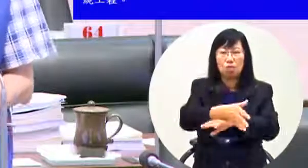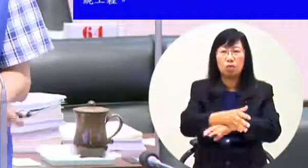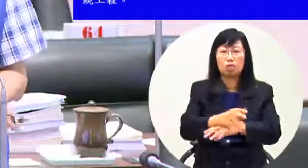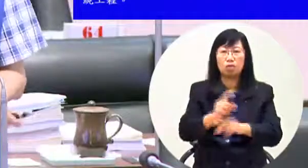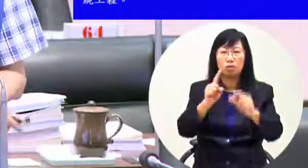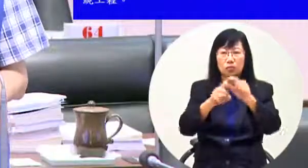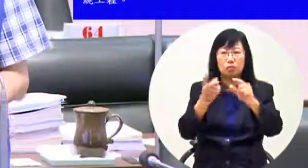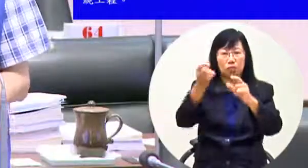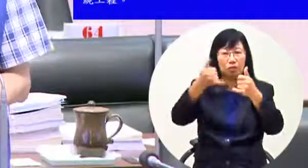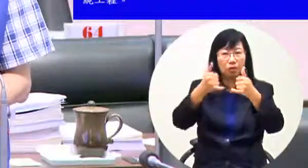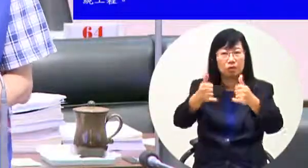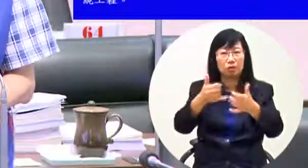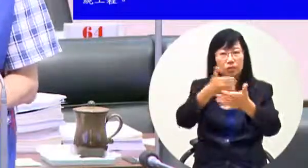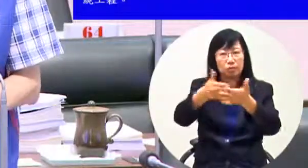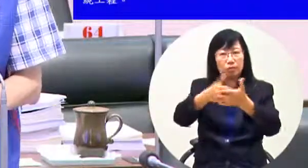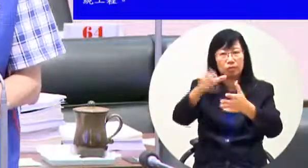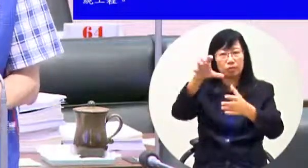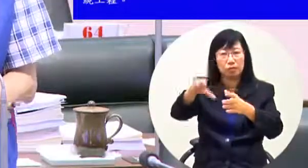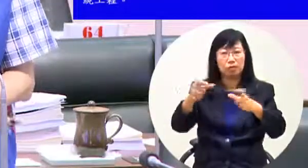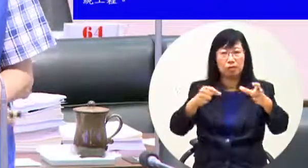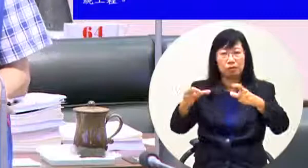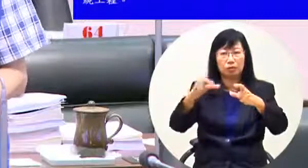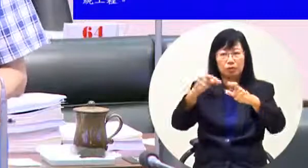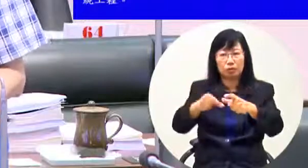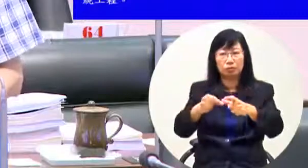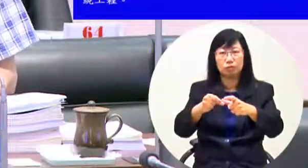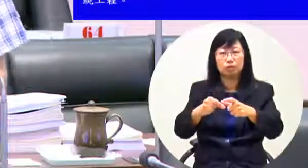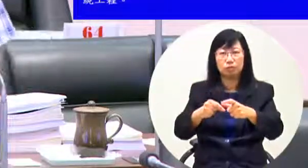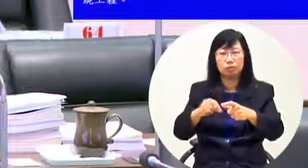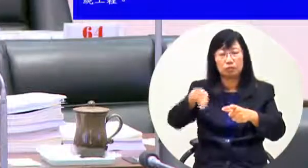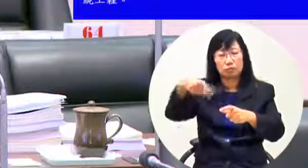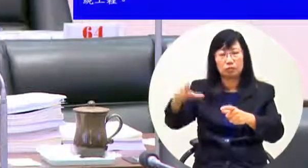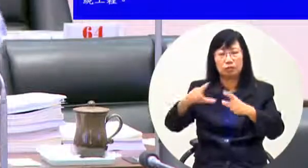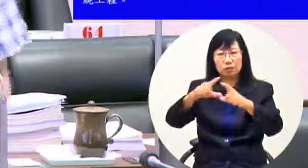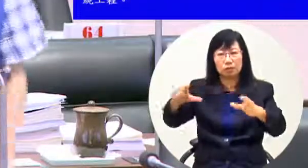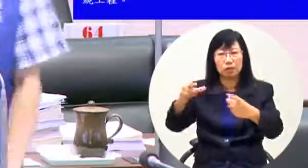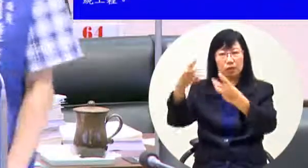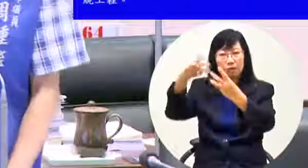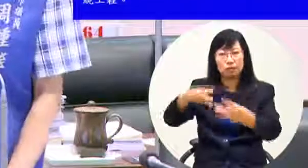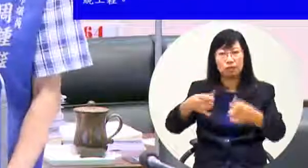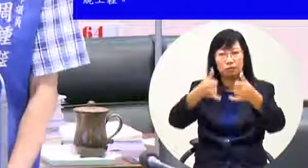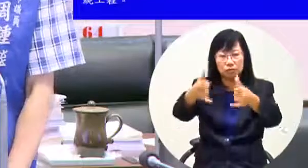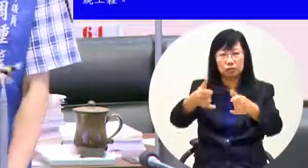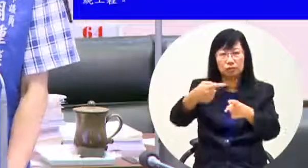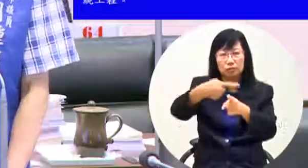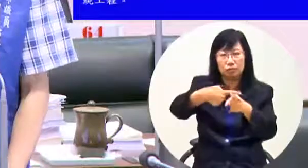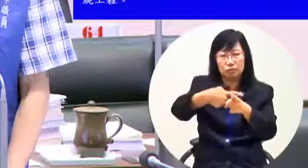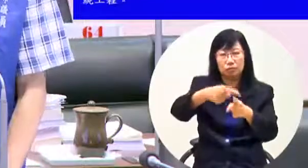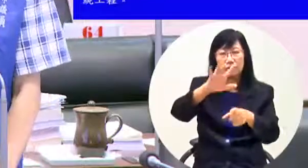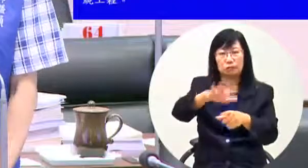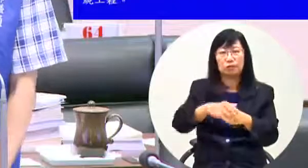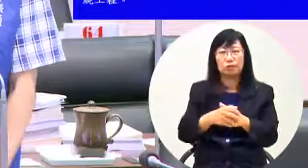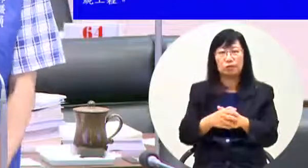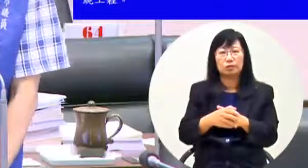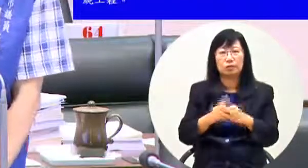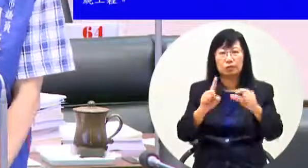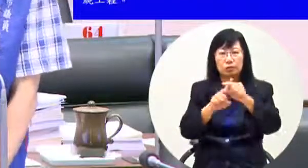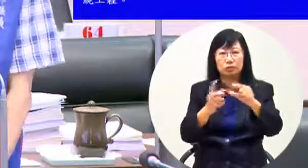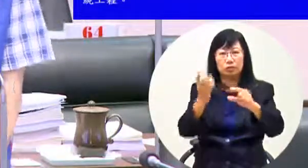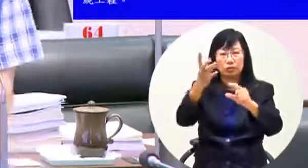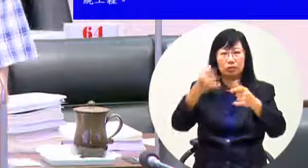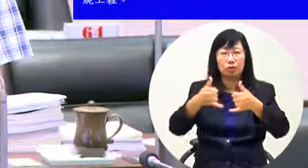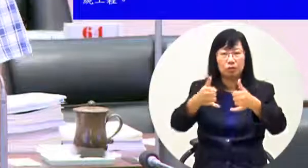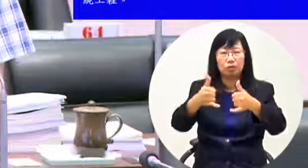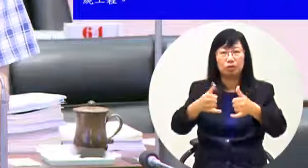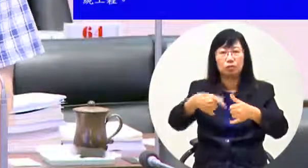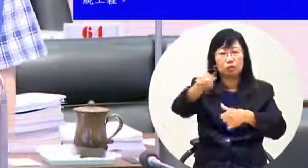区之后，在大顺路跟我们中华路就有交接，啊，中华路往北就会贯通到我们的